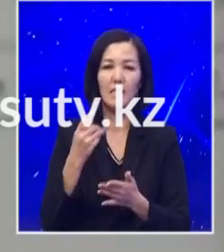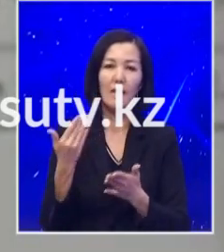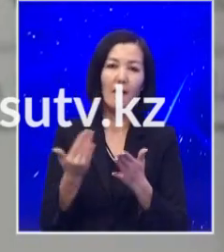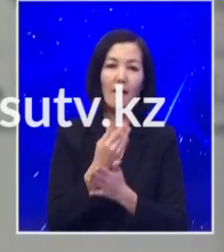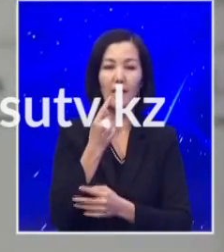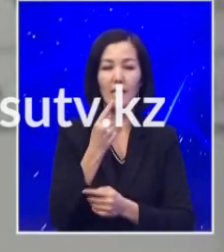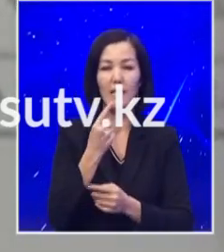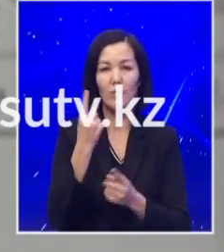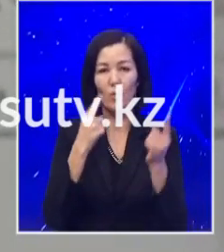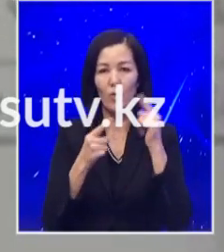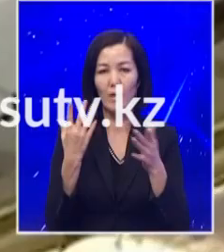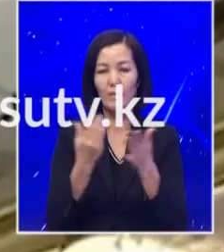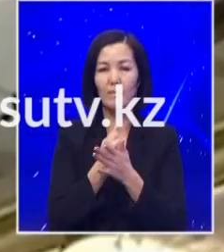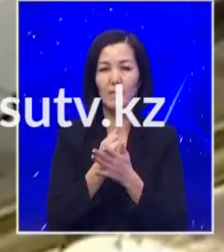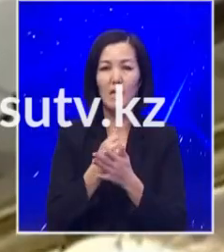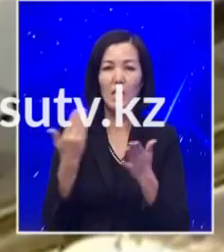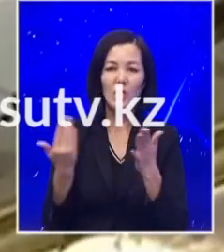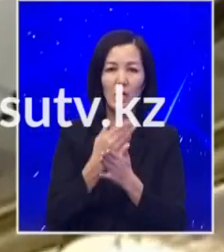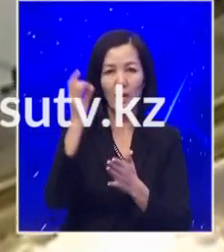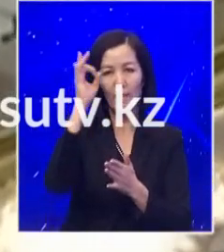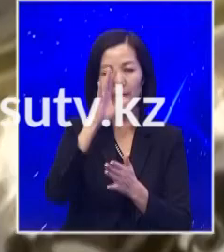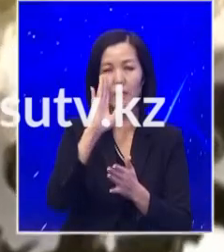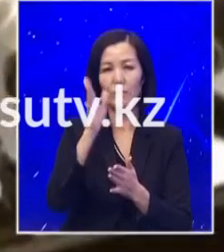болса, жаңа бренд пайда болады.